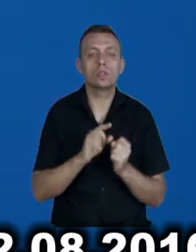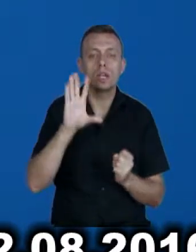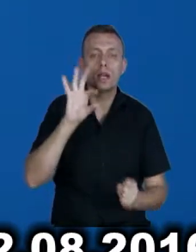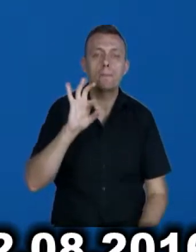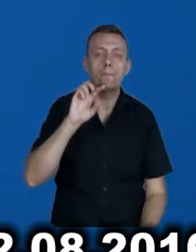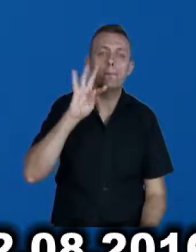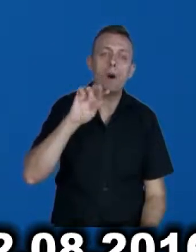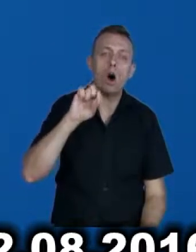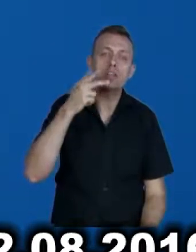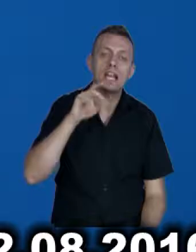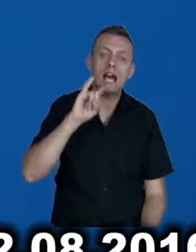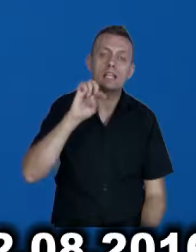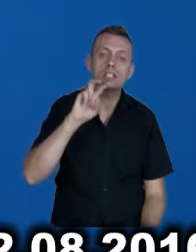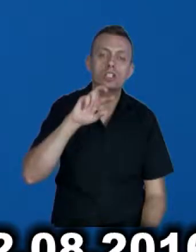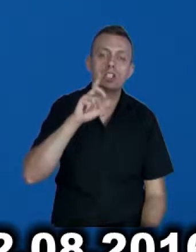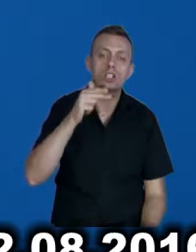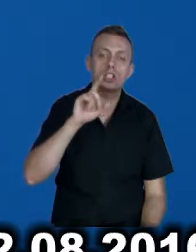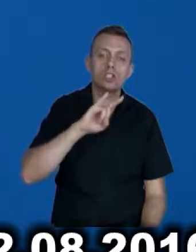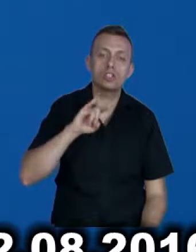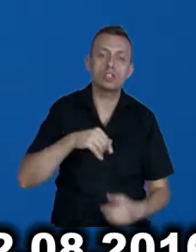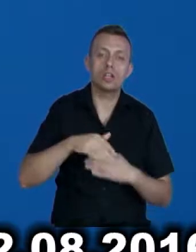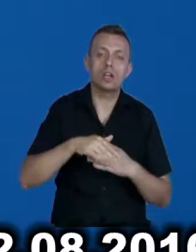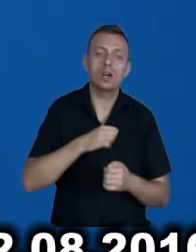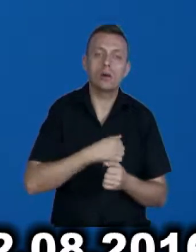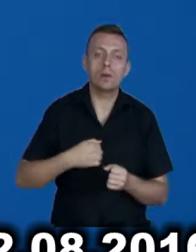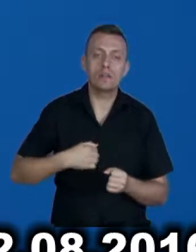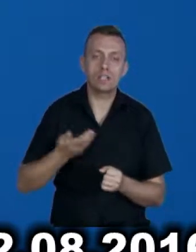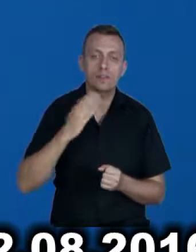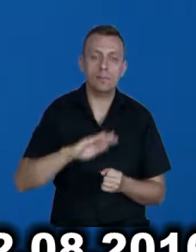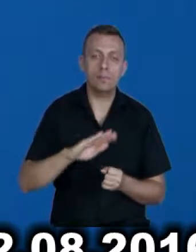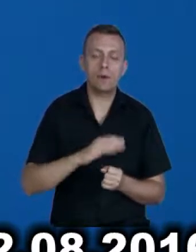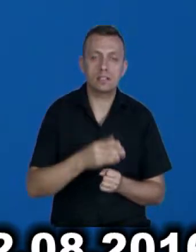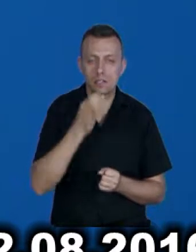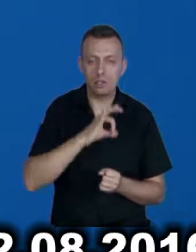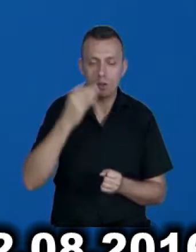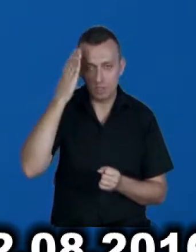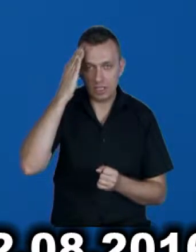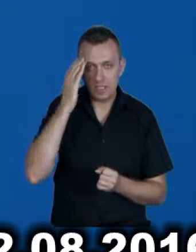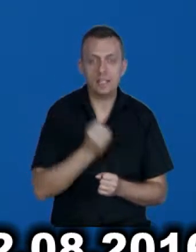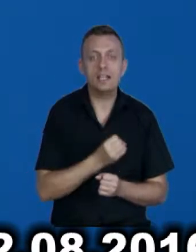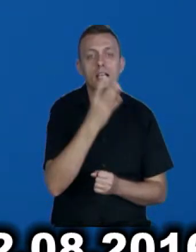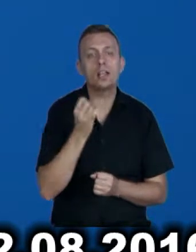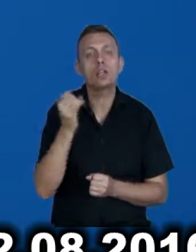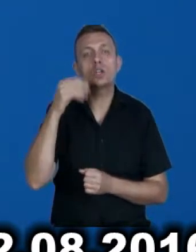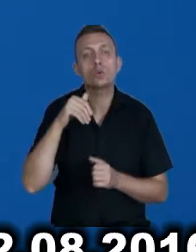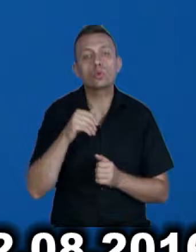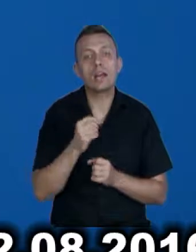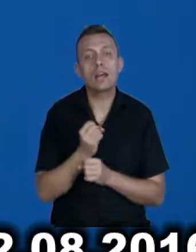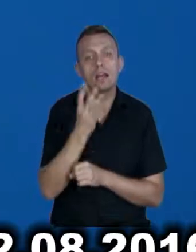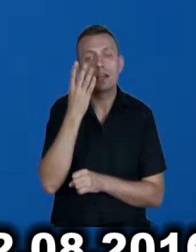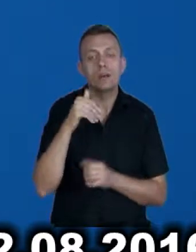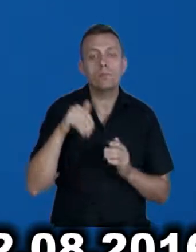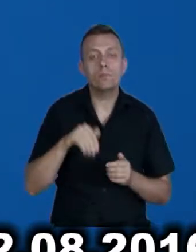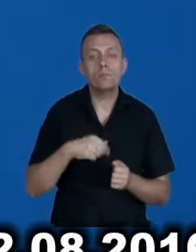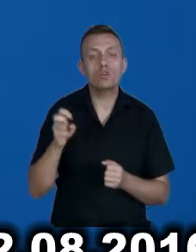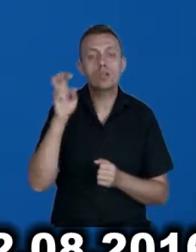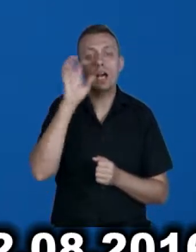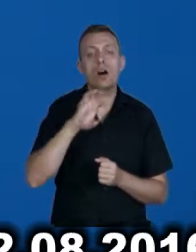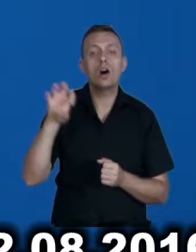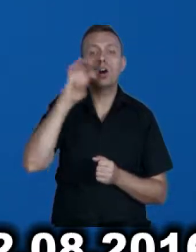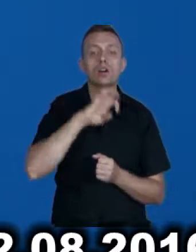m.in. dobrze znane nam róże Kutno i róże Kopernik. Uczestników wycieczki zaproszono również na konferencję poświęconą